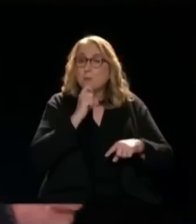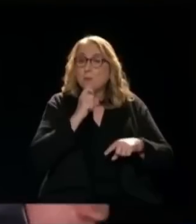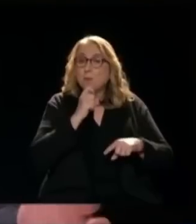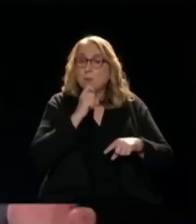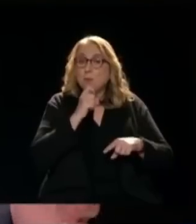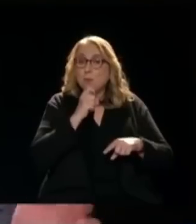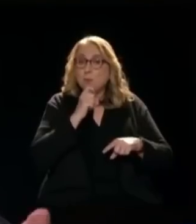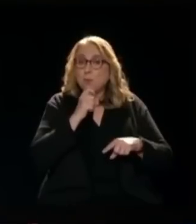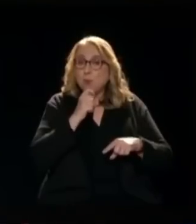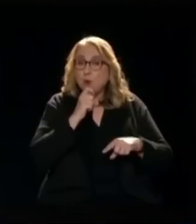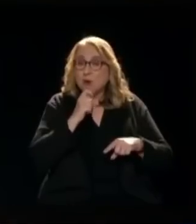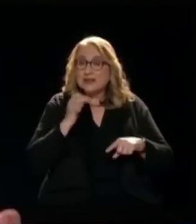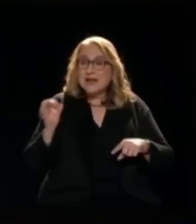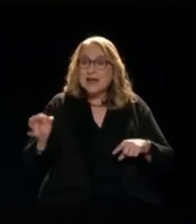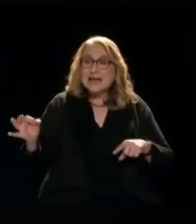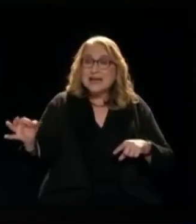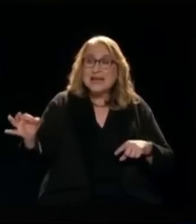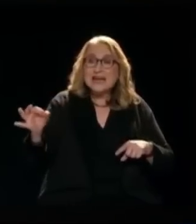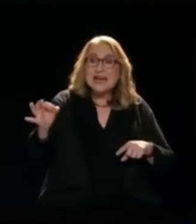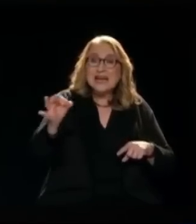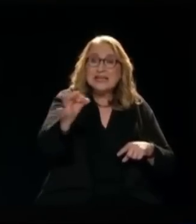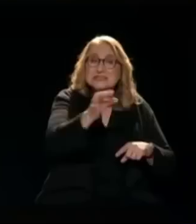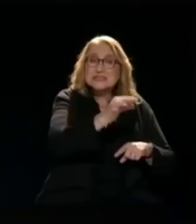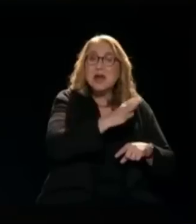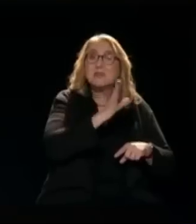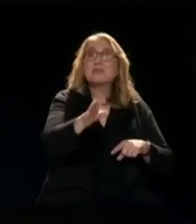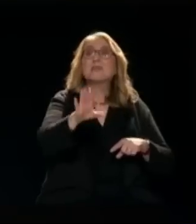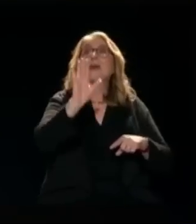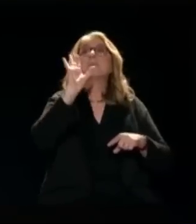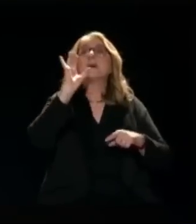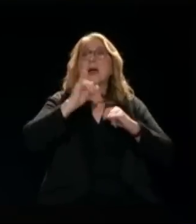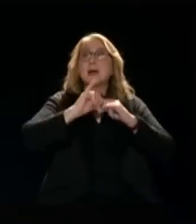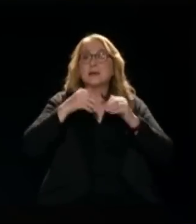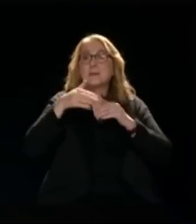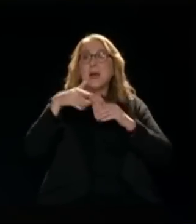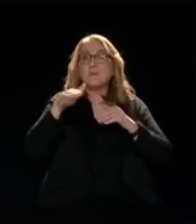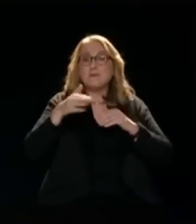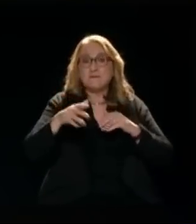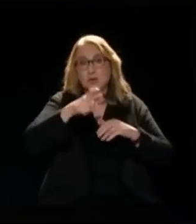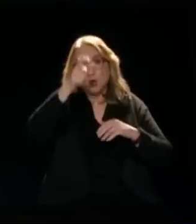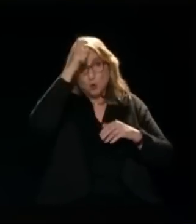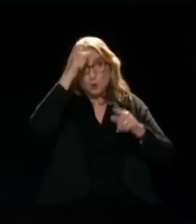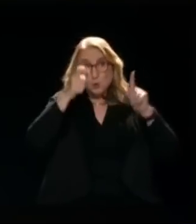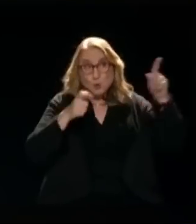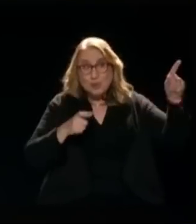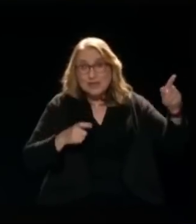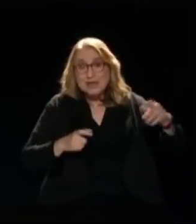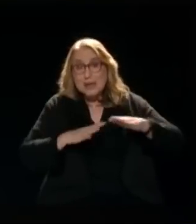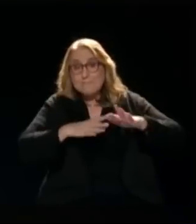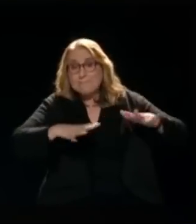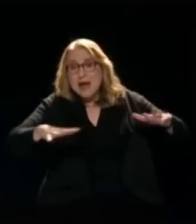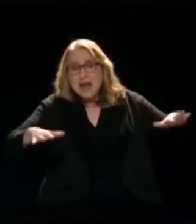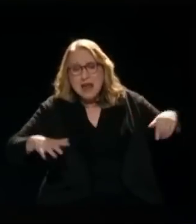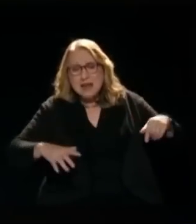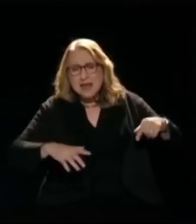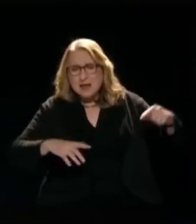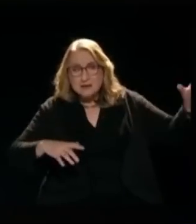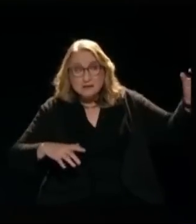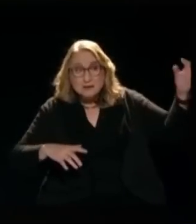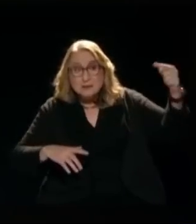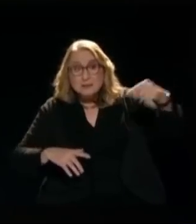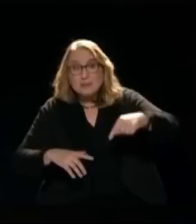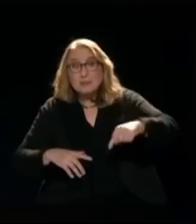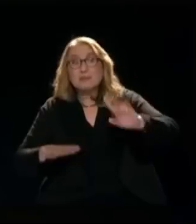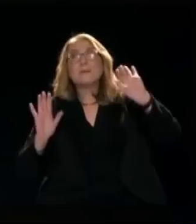στα κριτικά μας νησιά, το αποφεύγει. Πόσο συχνά βλέπετε Τούρκους να πηγαίνουν στο δικά τους παράλια και να κάνουν